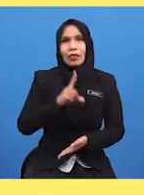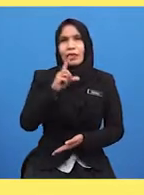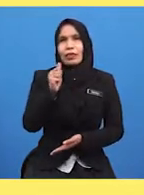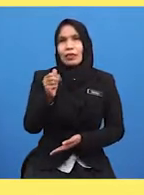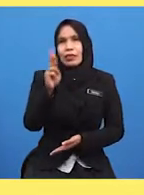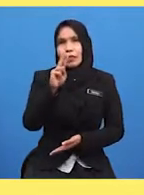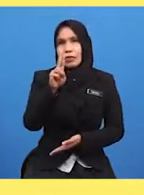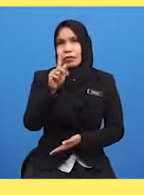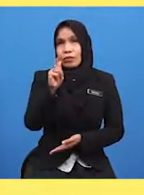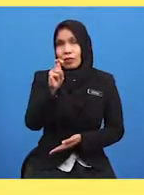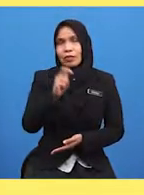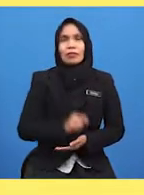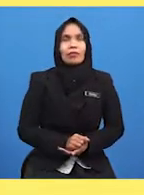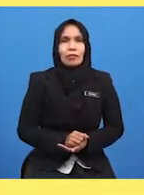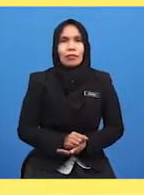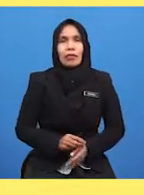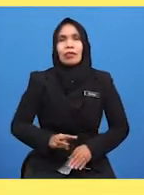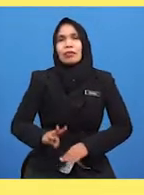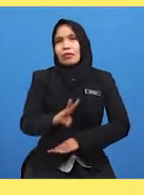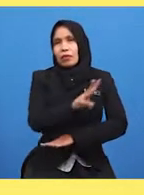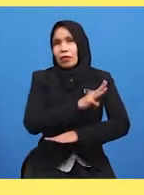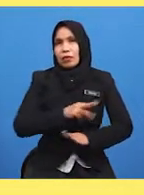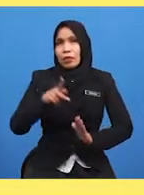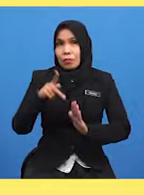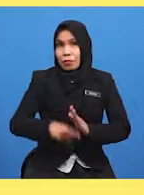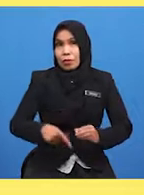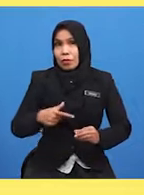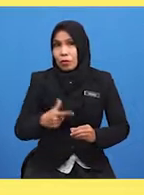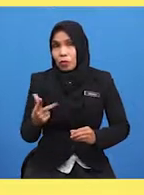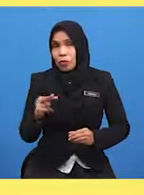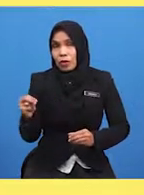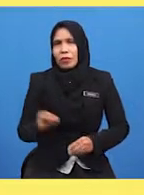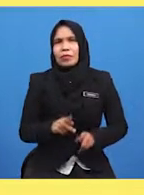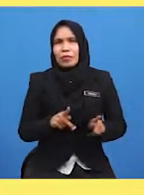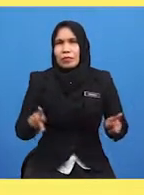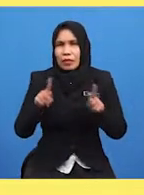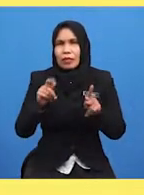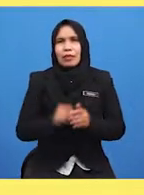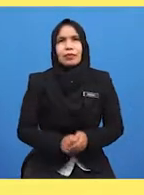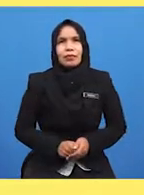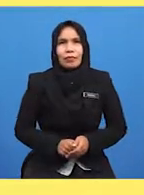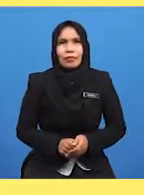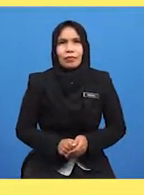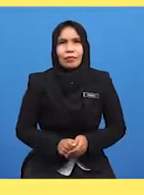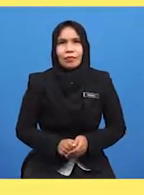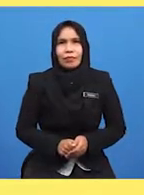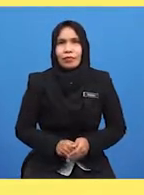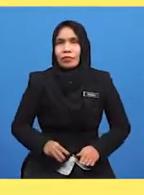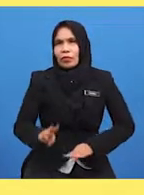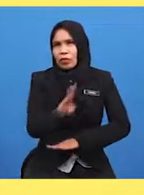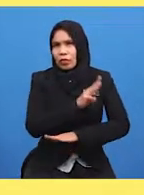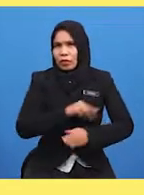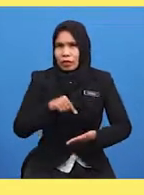merupakan kawasan perlombongan bijih Timah yang amat penting di negeri perak pada abad ke-19 kawasan